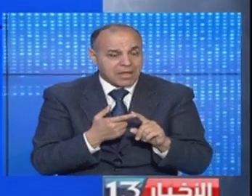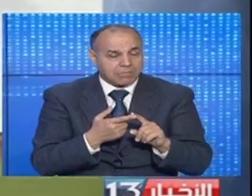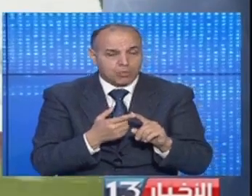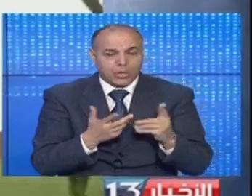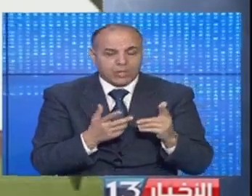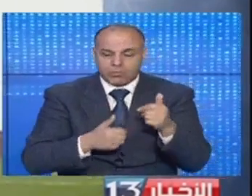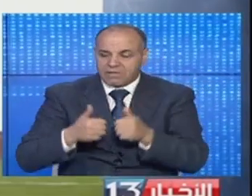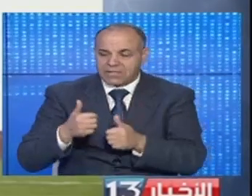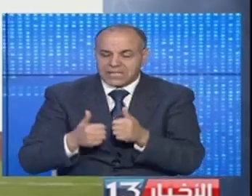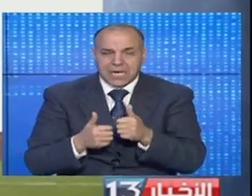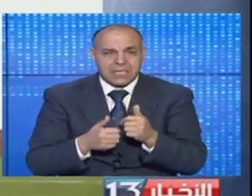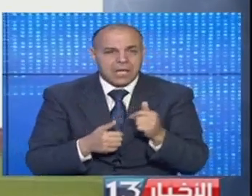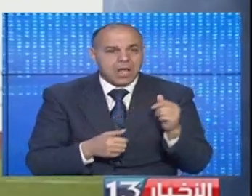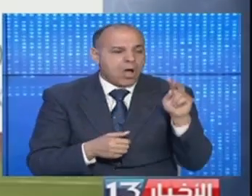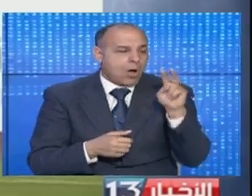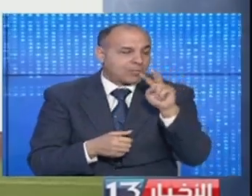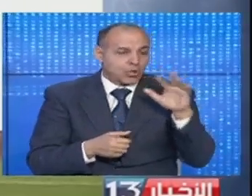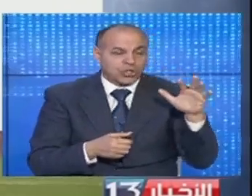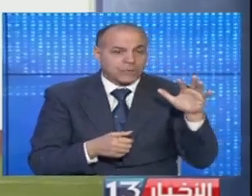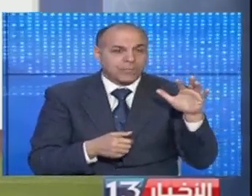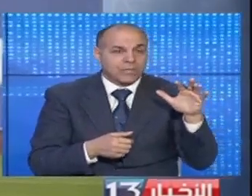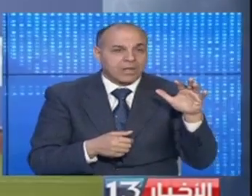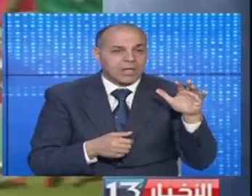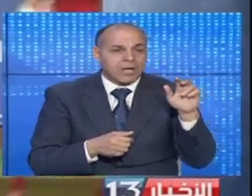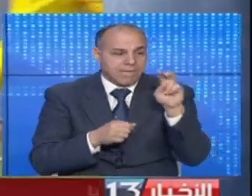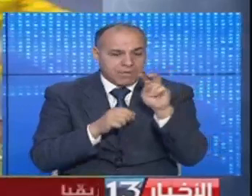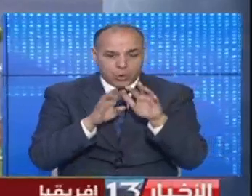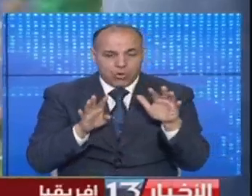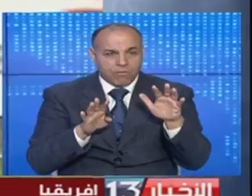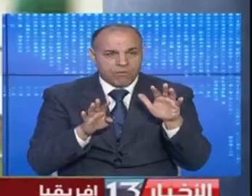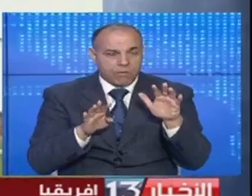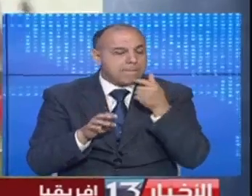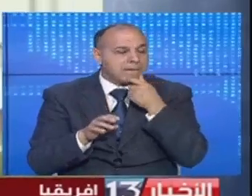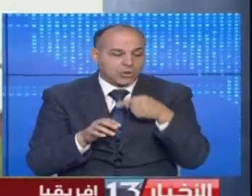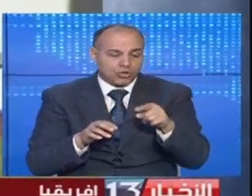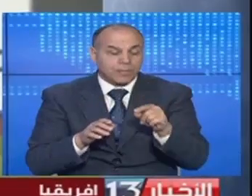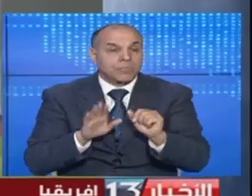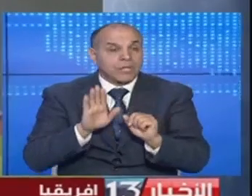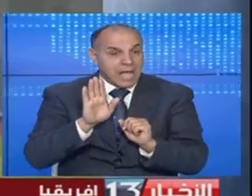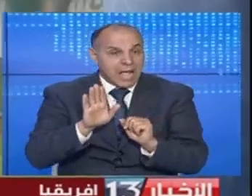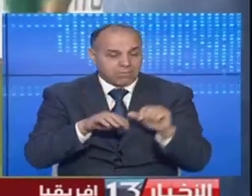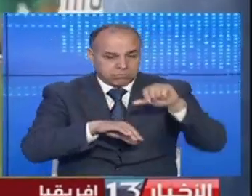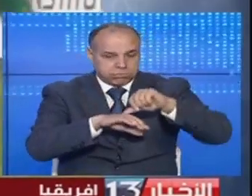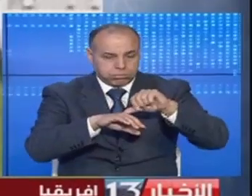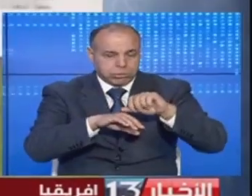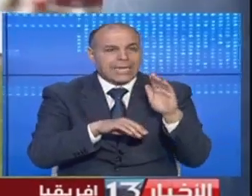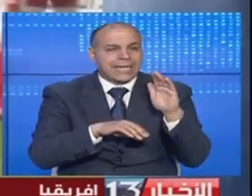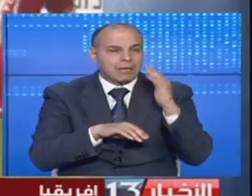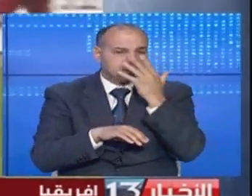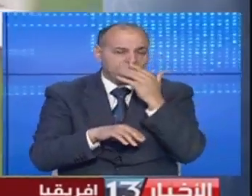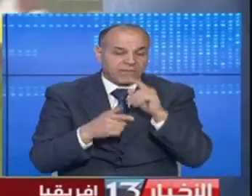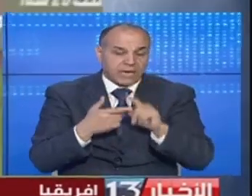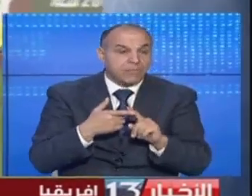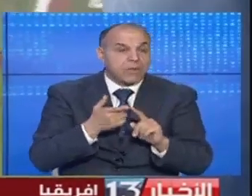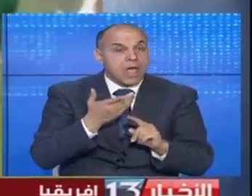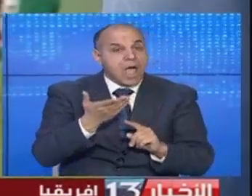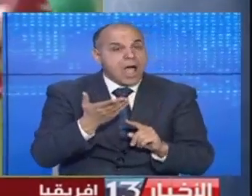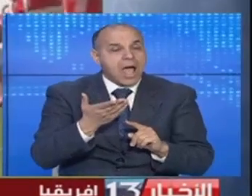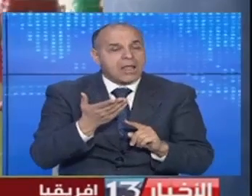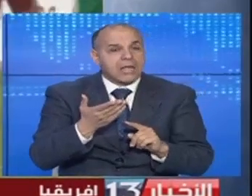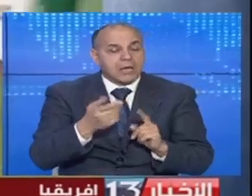منافساتها من الخامس والعشرين الى التاسع والعشرين من مارس الجاري في العاصمه الغينيه كوناكري وفي